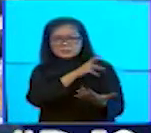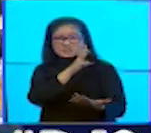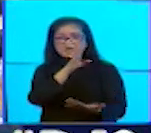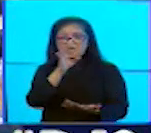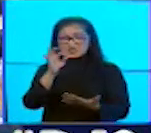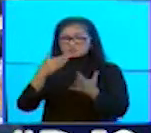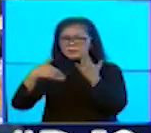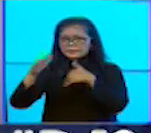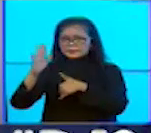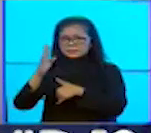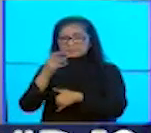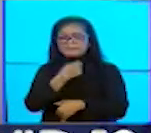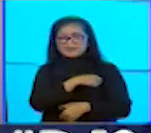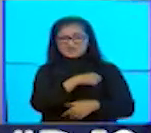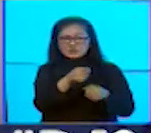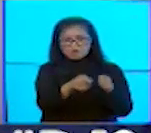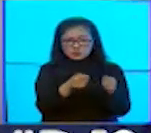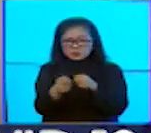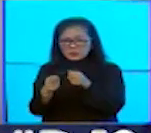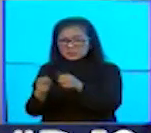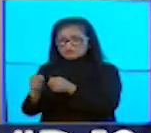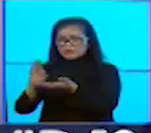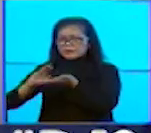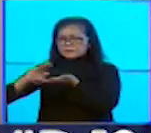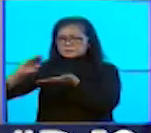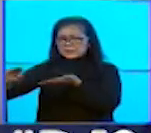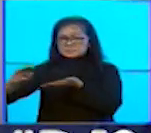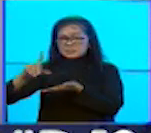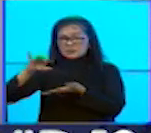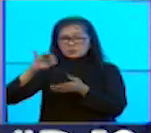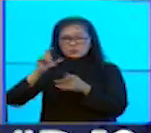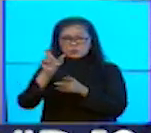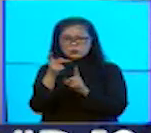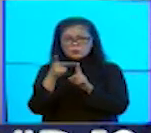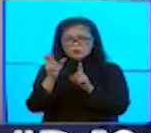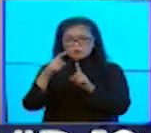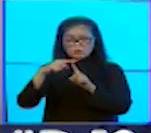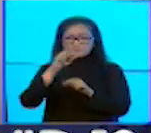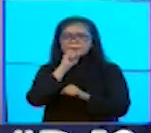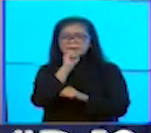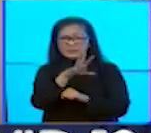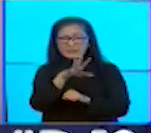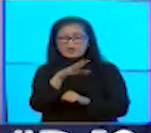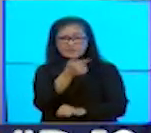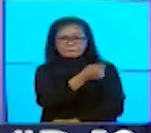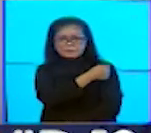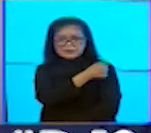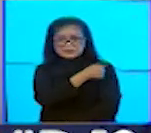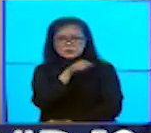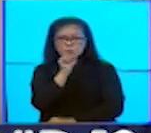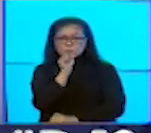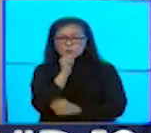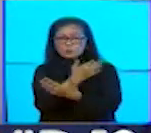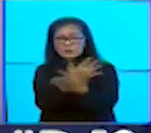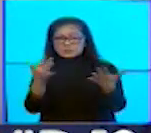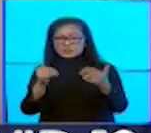Menteri Koordinator Bidang Kemaritiman dan Investasi Luhut Binsar Panjaitan memastikan vaksin yang dilakukan untuk masyarakat dinilai ampuh